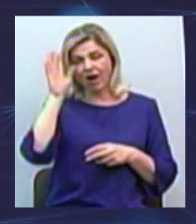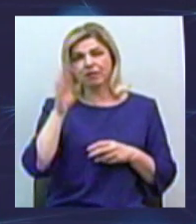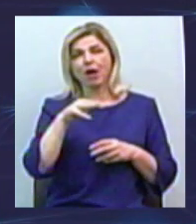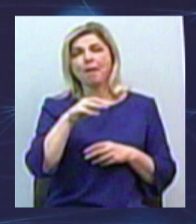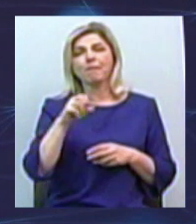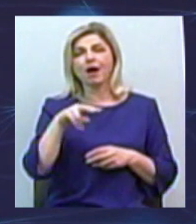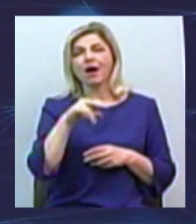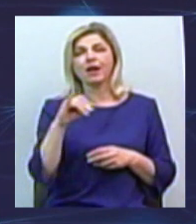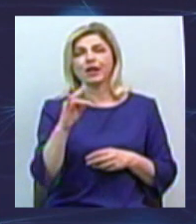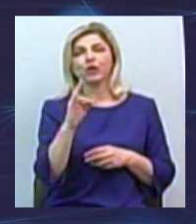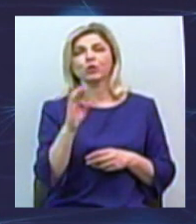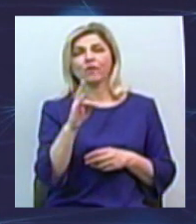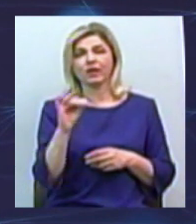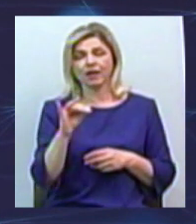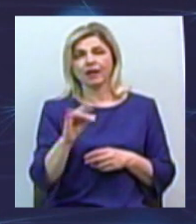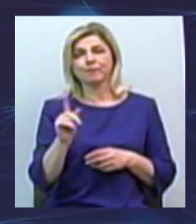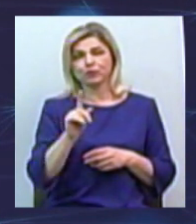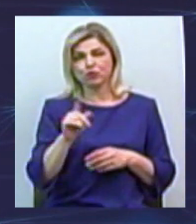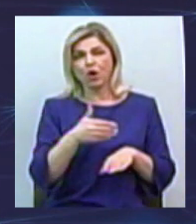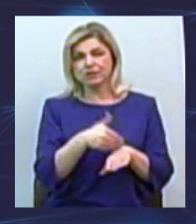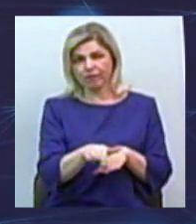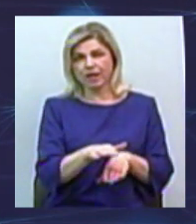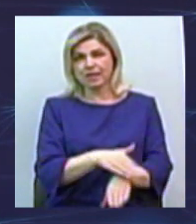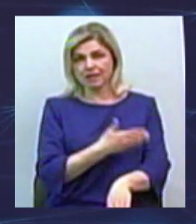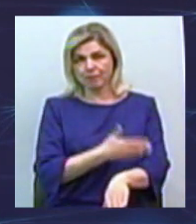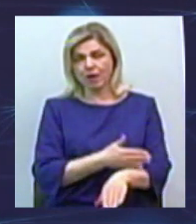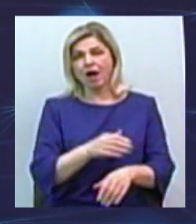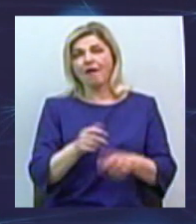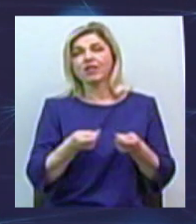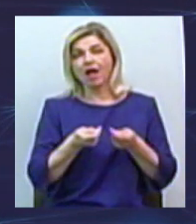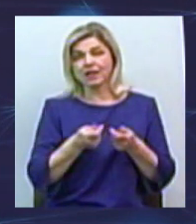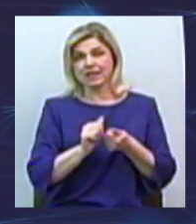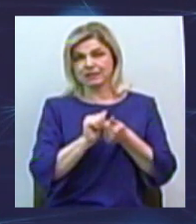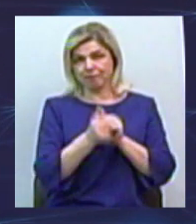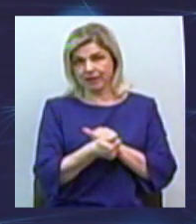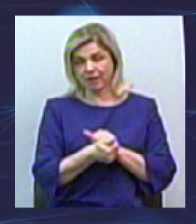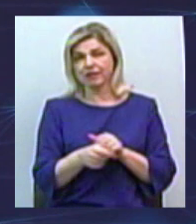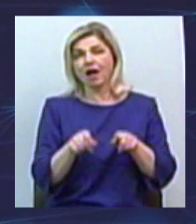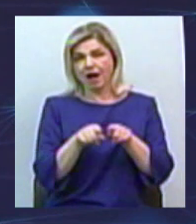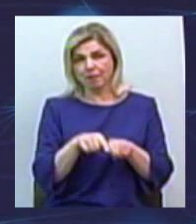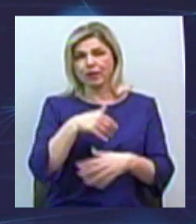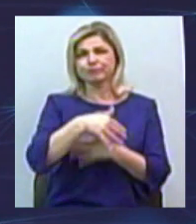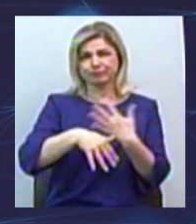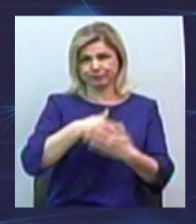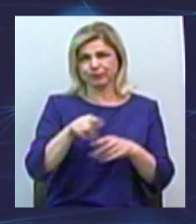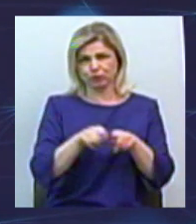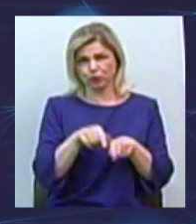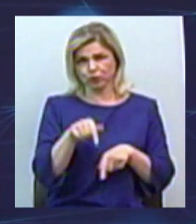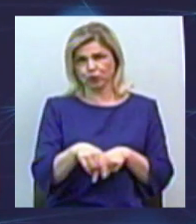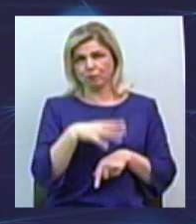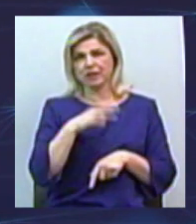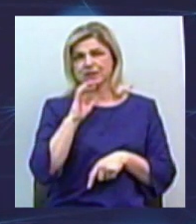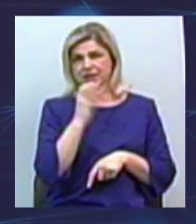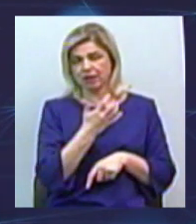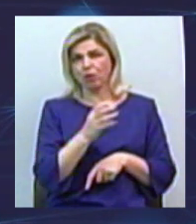там скидавай там щось, там сапоги, да, влада змінилася. У нас чехарда з владою була дуже серйозна. І відповідно